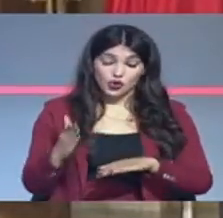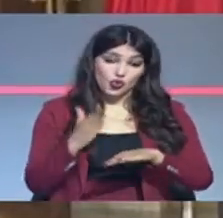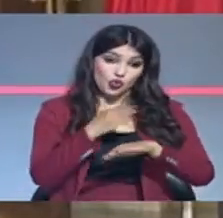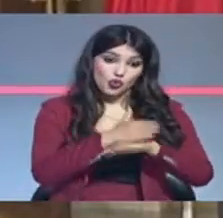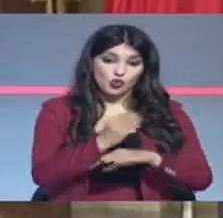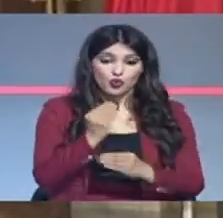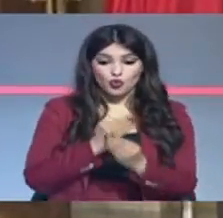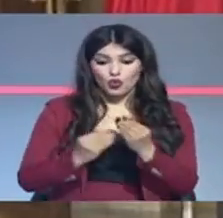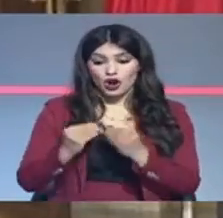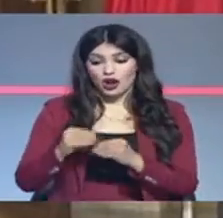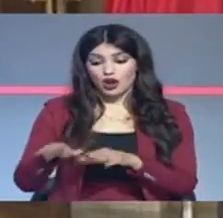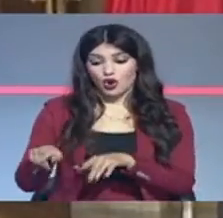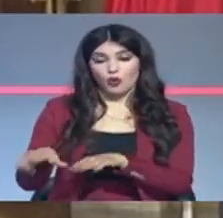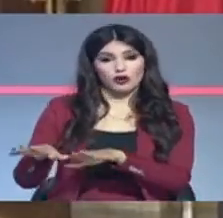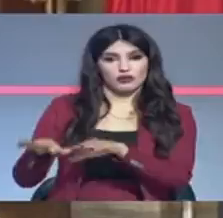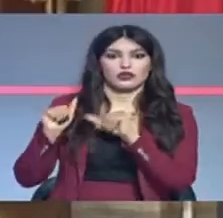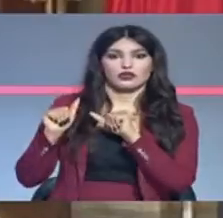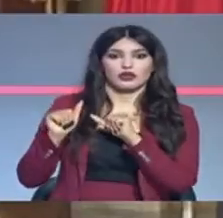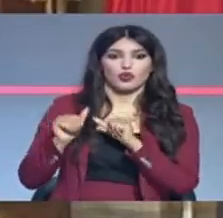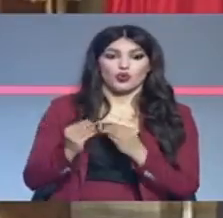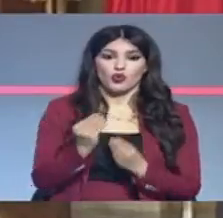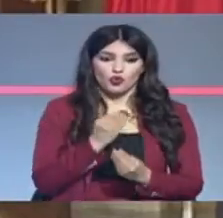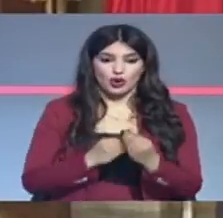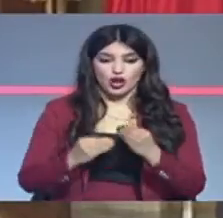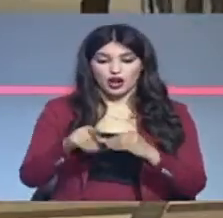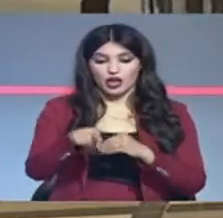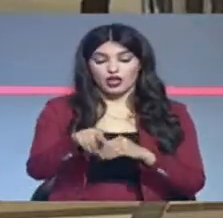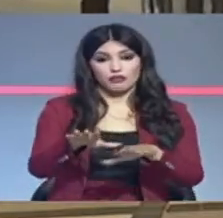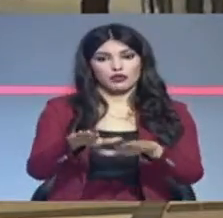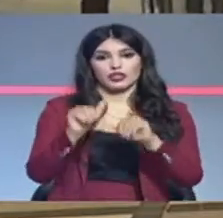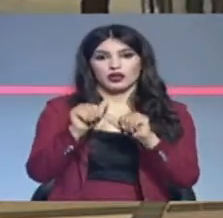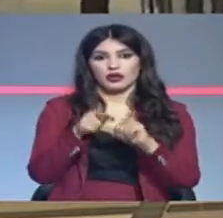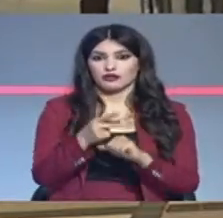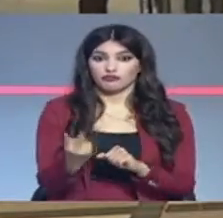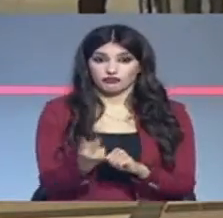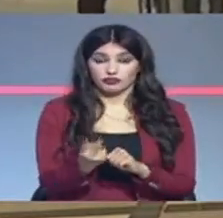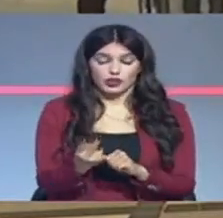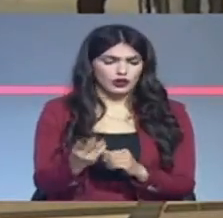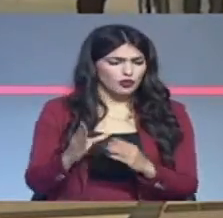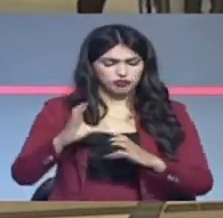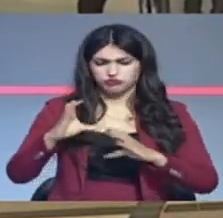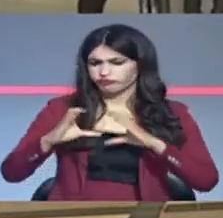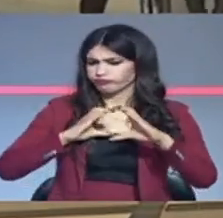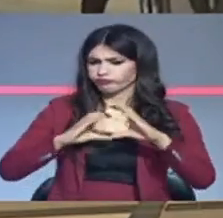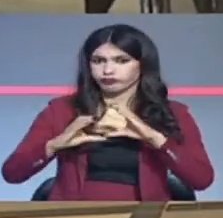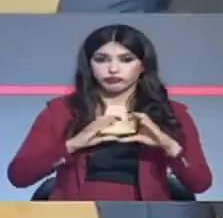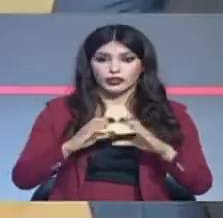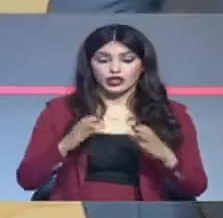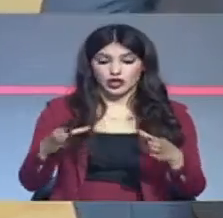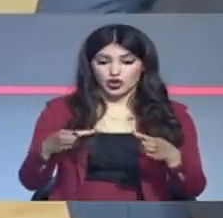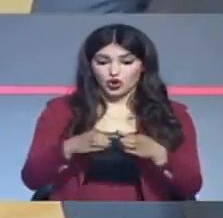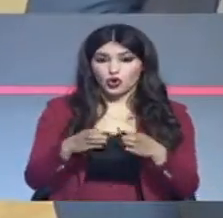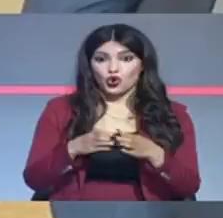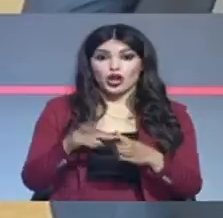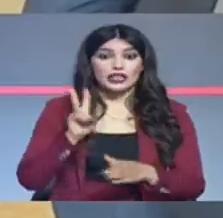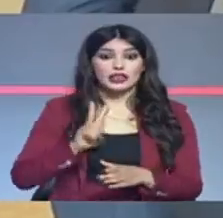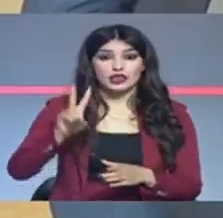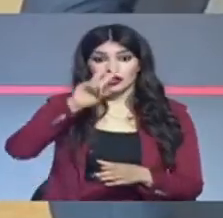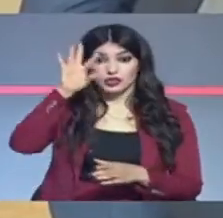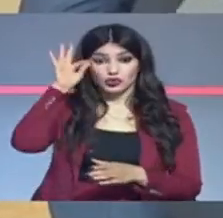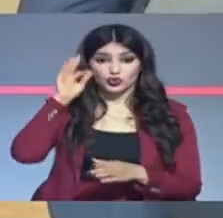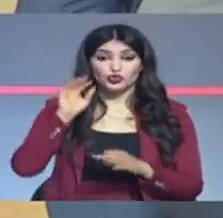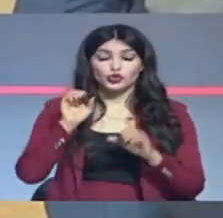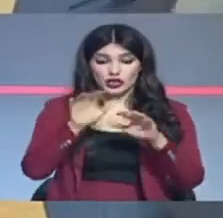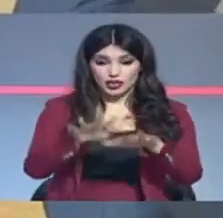استقاله رئيس الحكومه او استقاله رئيس البرلمان وبين هذا وذاك تعتبر كتله حركه تحيه البرلمان